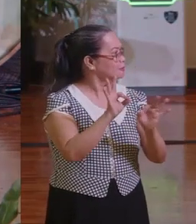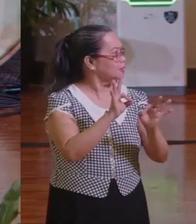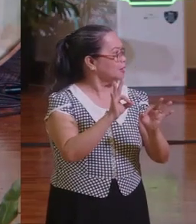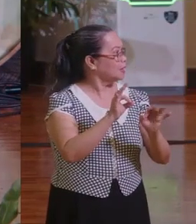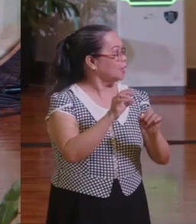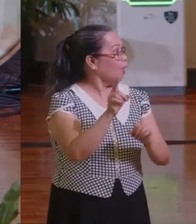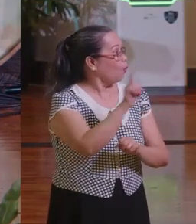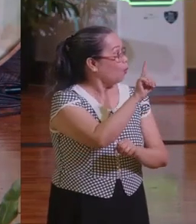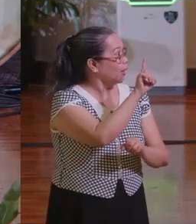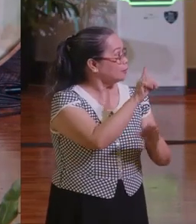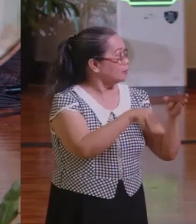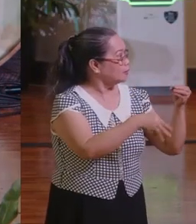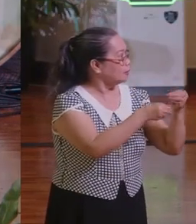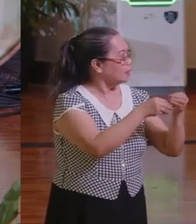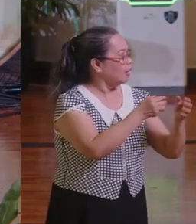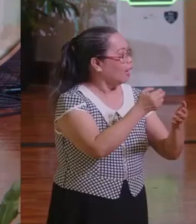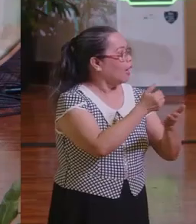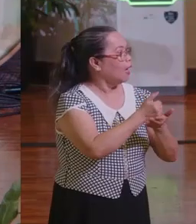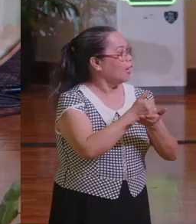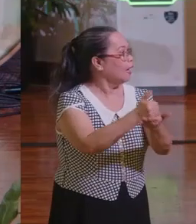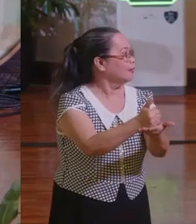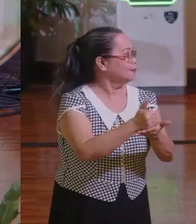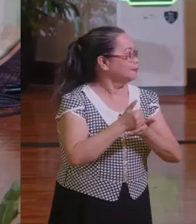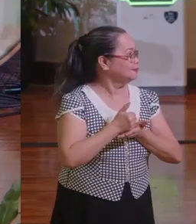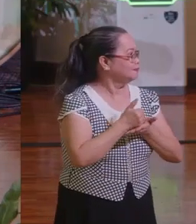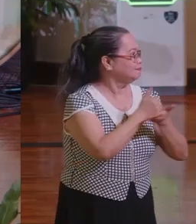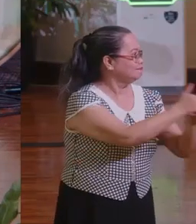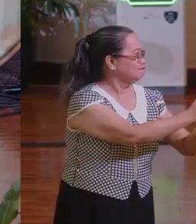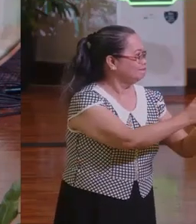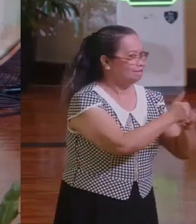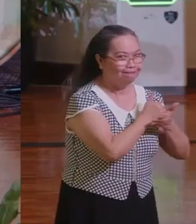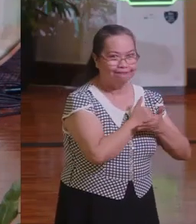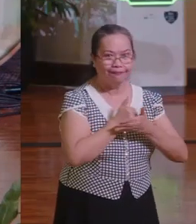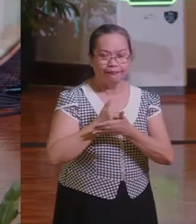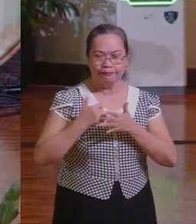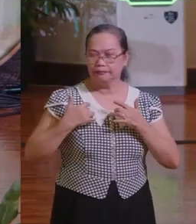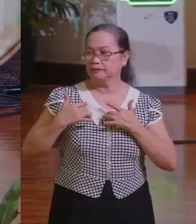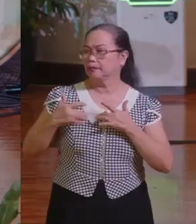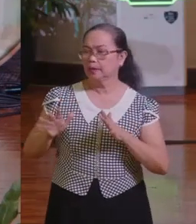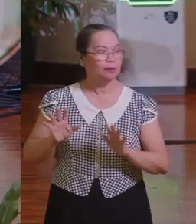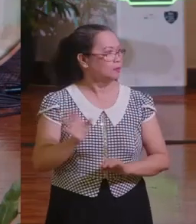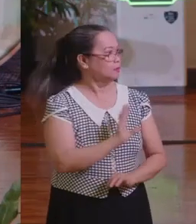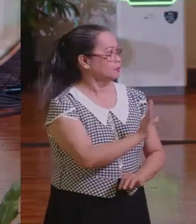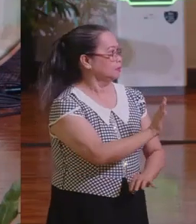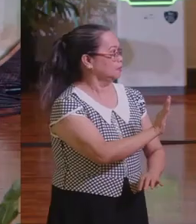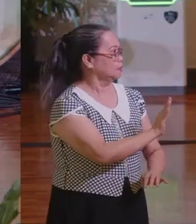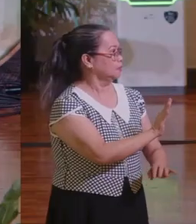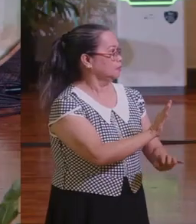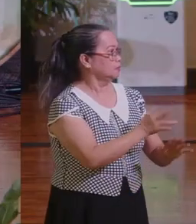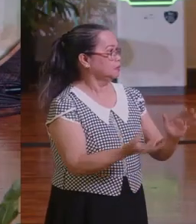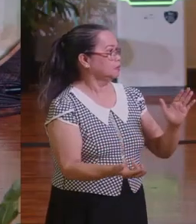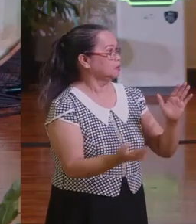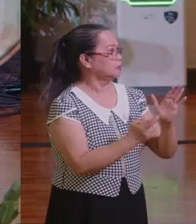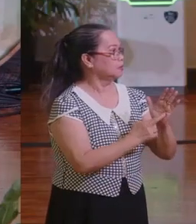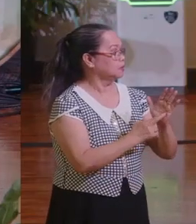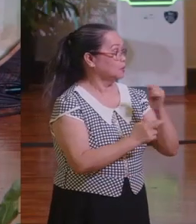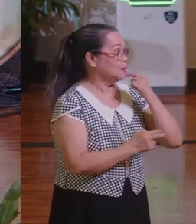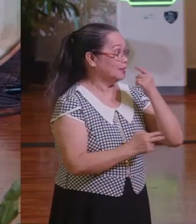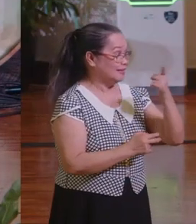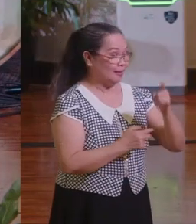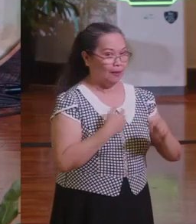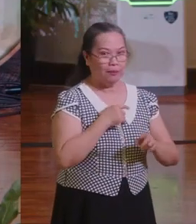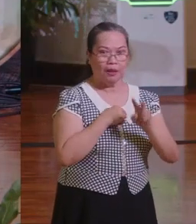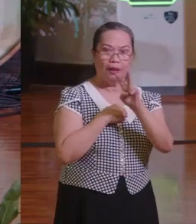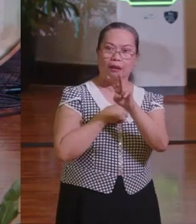tutulungan, bearing one another's burdens, no? Sa dalawang bagay, restoring the one who is